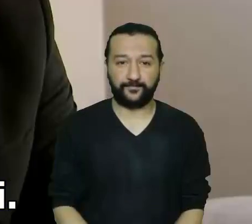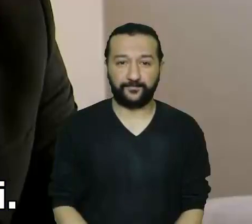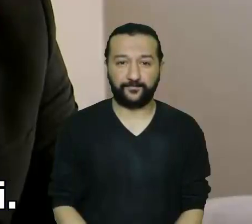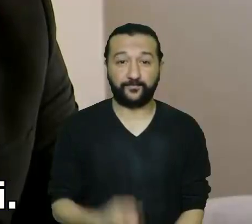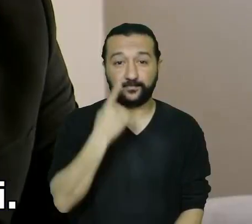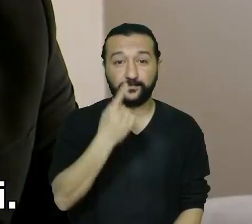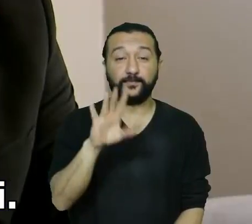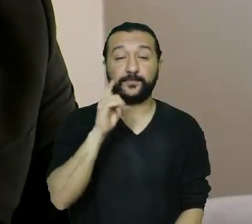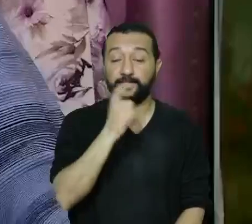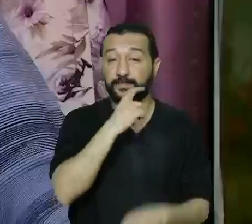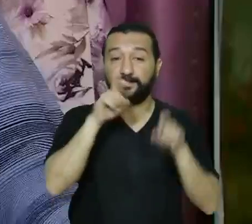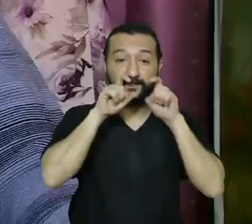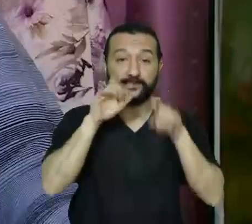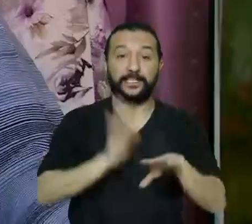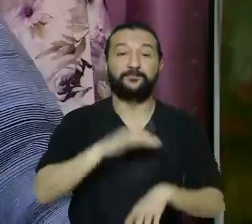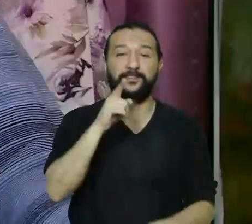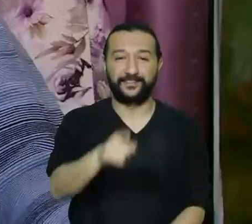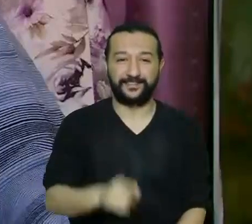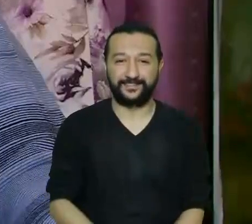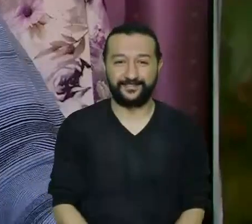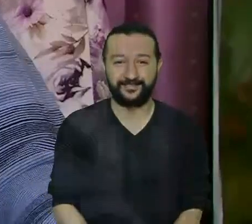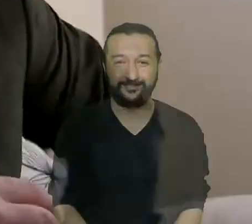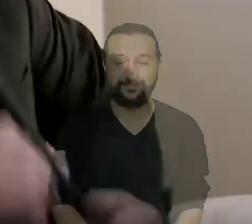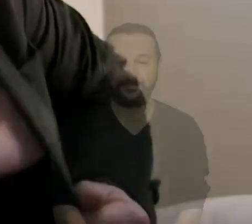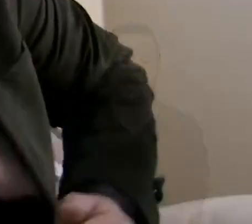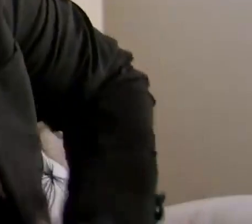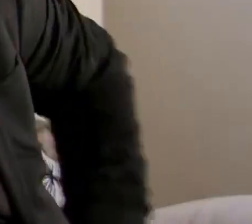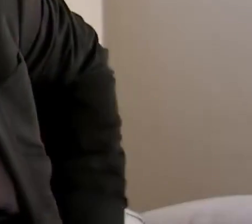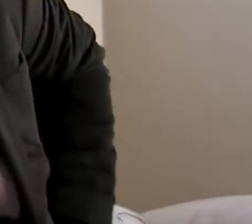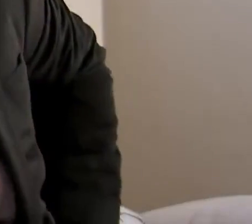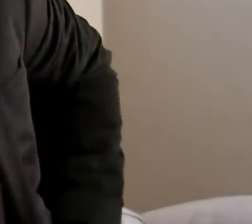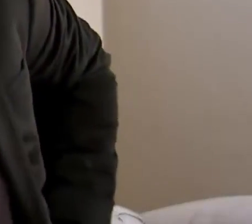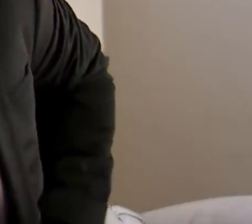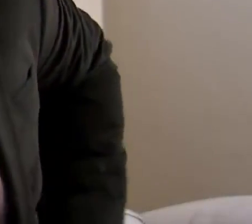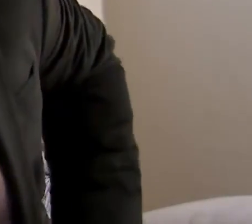elini ceketinin iç cebine attı Şükrü. Bu arada gözünü bile kırpmıyor.